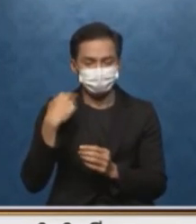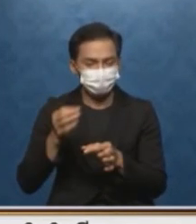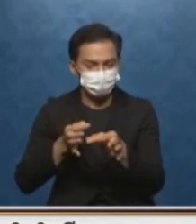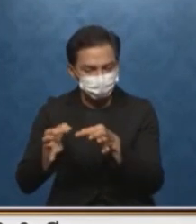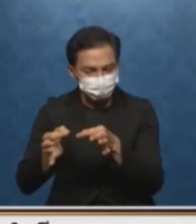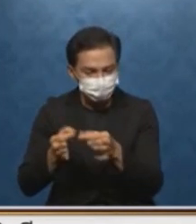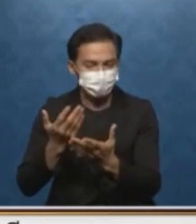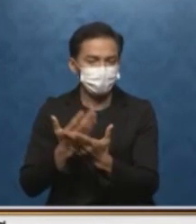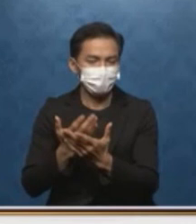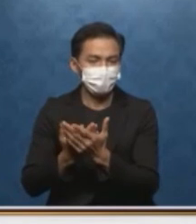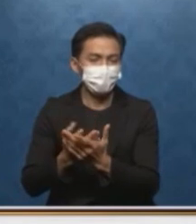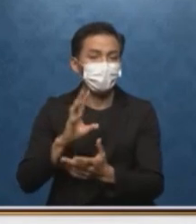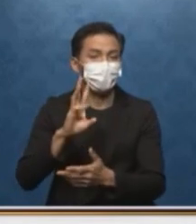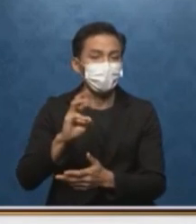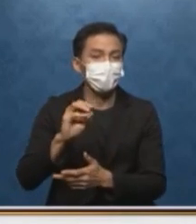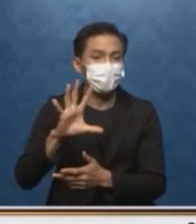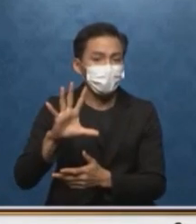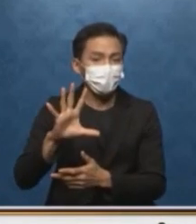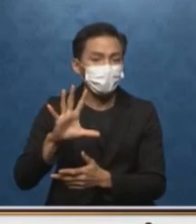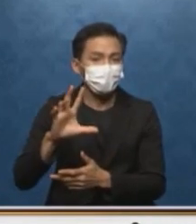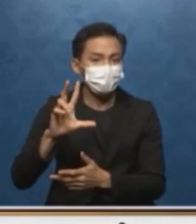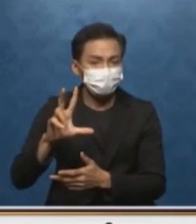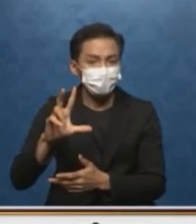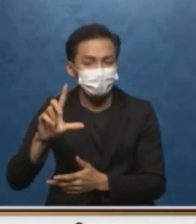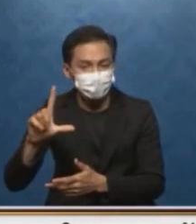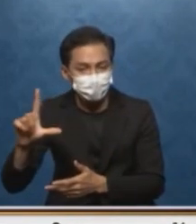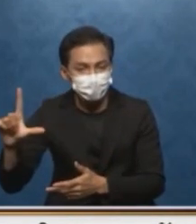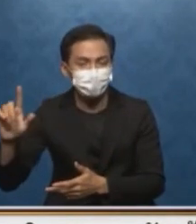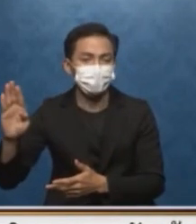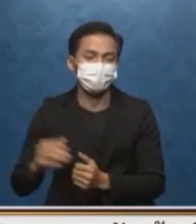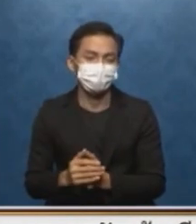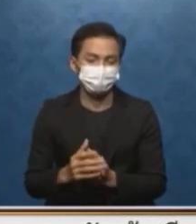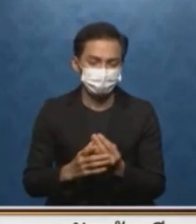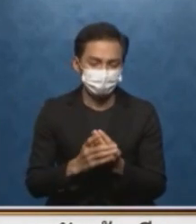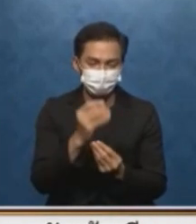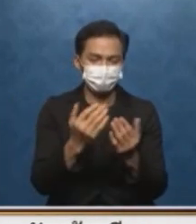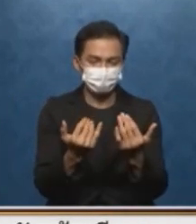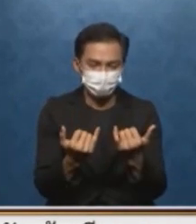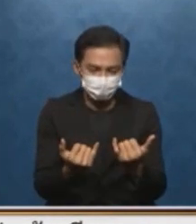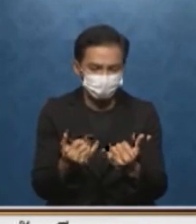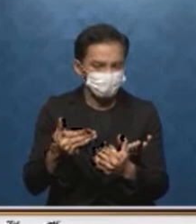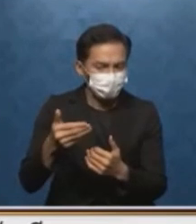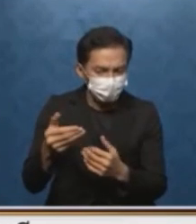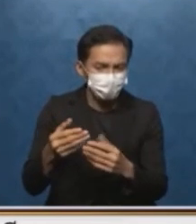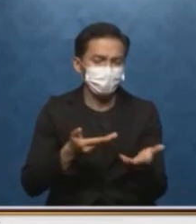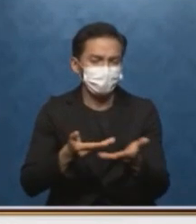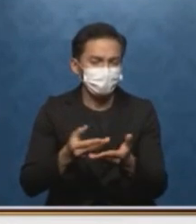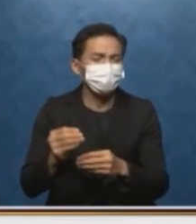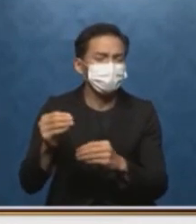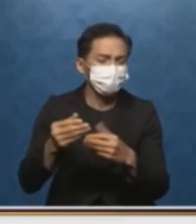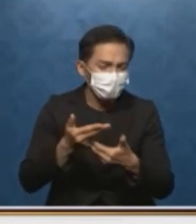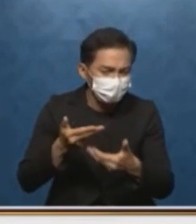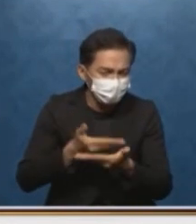าณรายจ่าย 653 ล้านล้านบาทมาอาทิตย์นี้เราขออีก500ล้านบาท